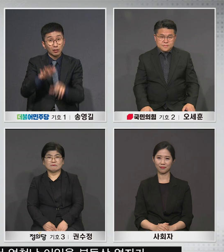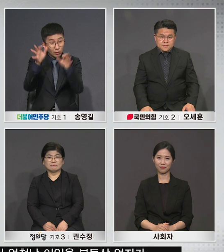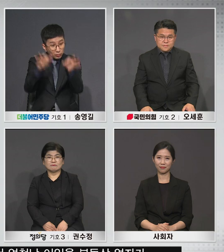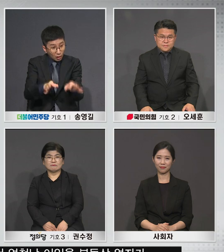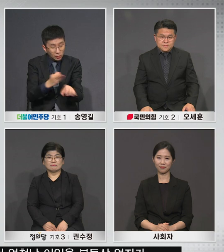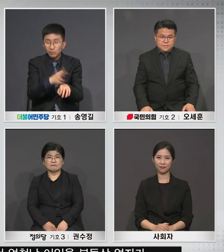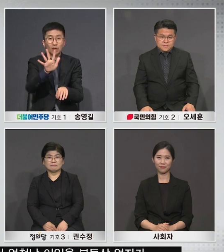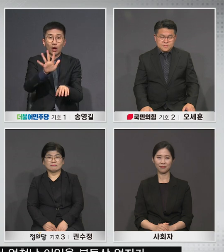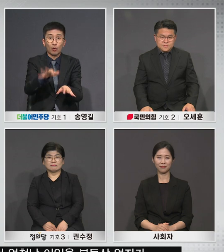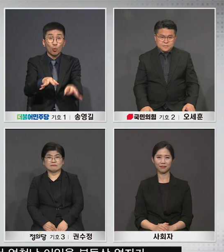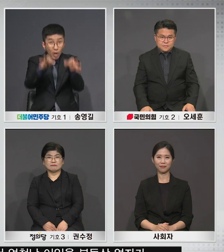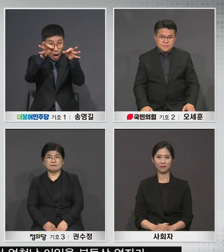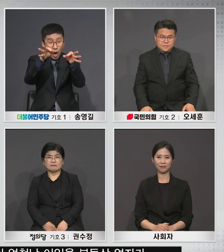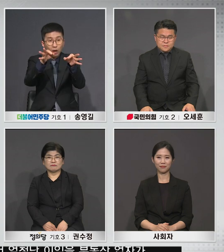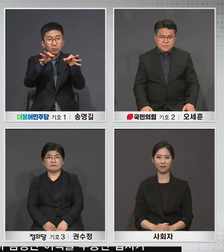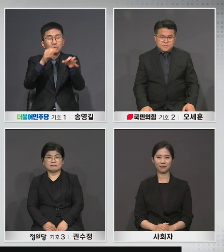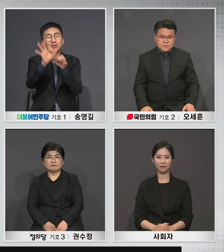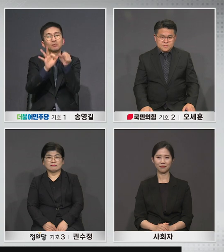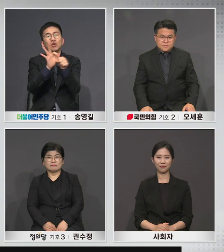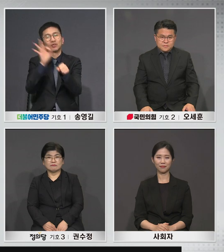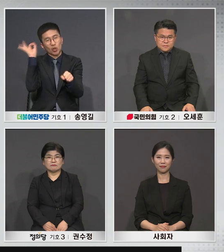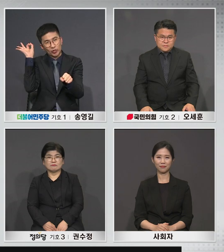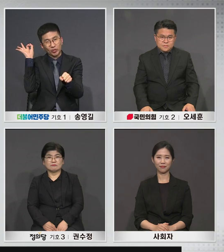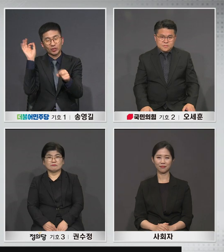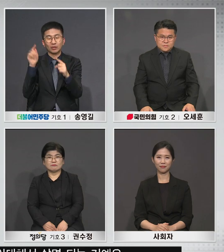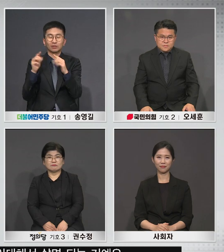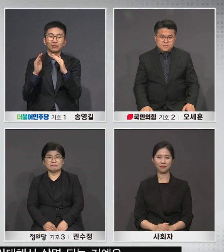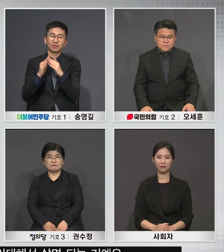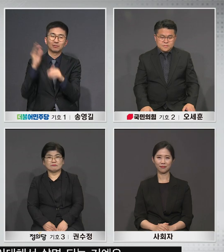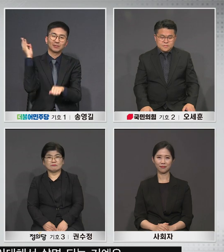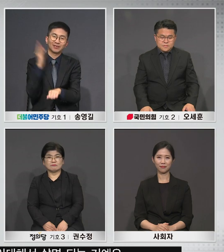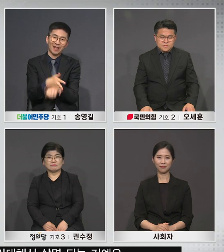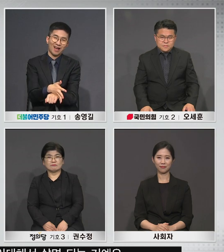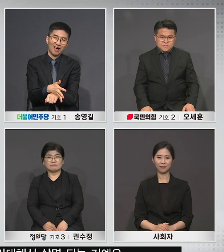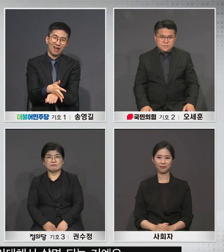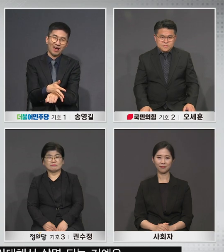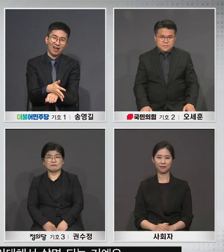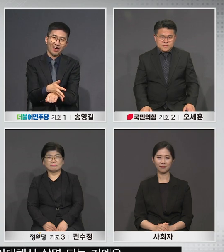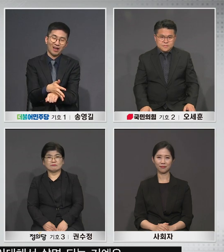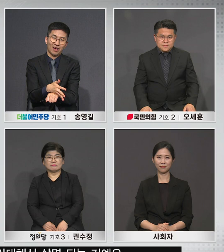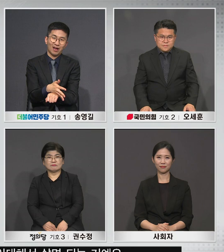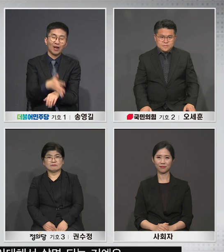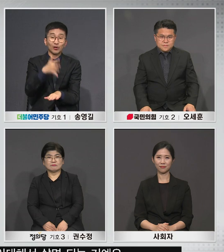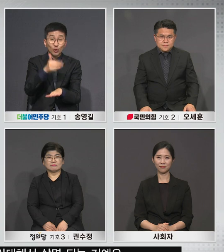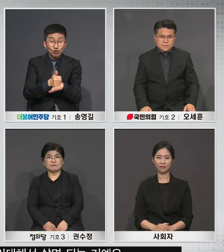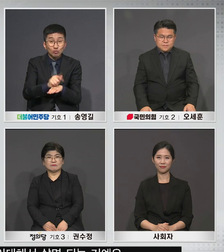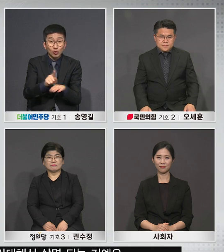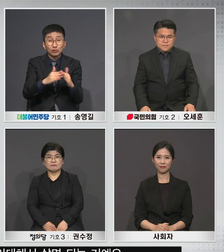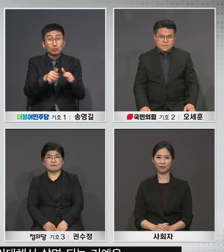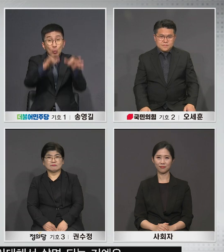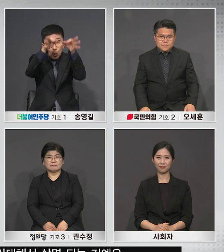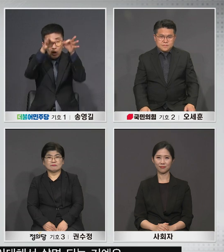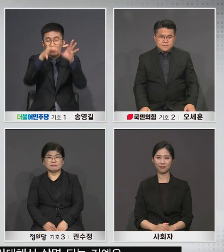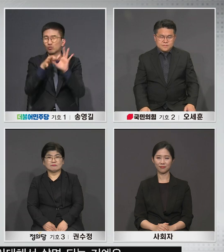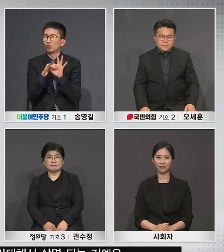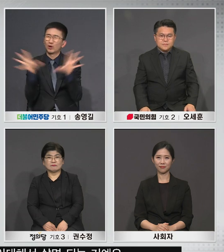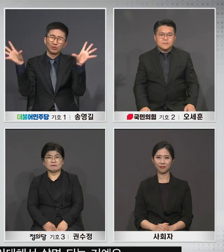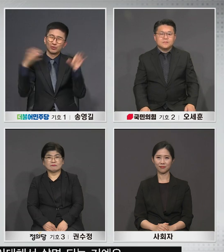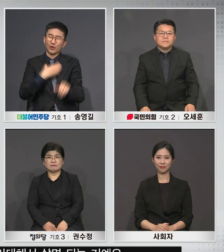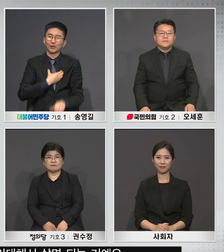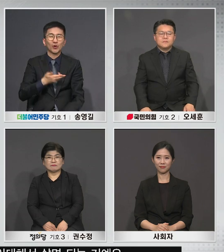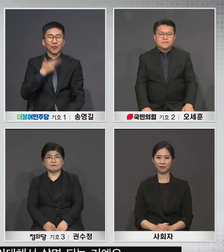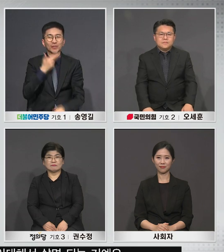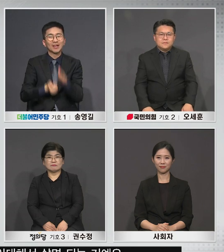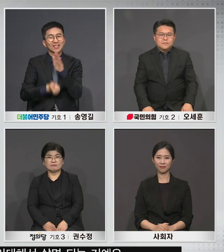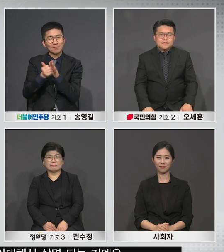사면 돼요. 집값이 뛰어오를 때 최초의 분양가계로 살 권리를 가짐으로써 집값 올라도 걱정이 없는 희망의